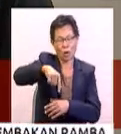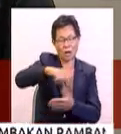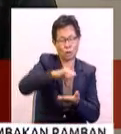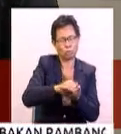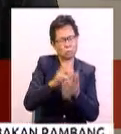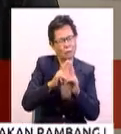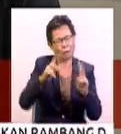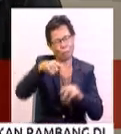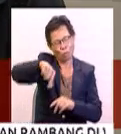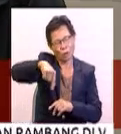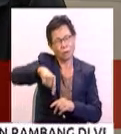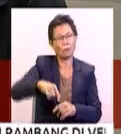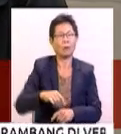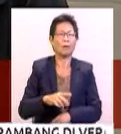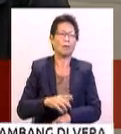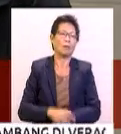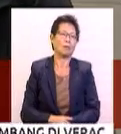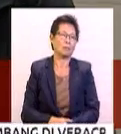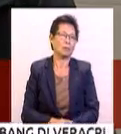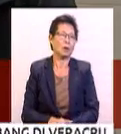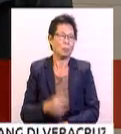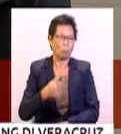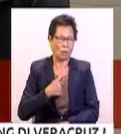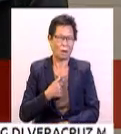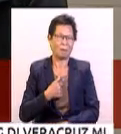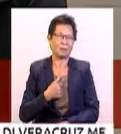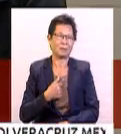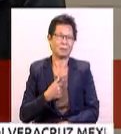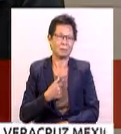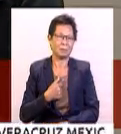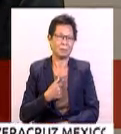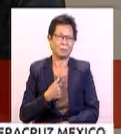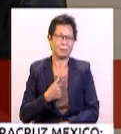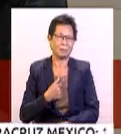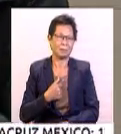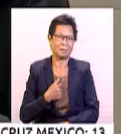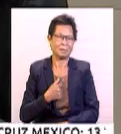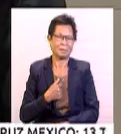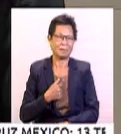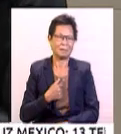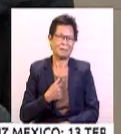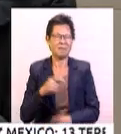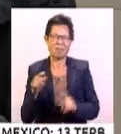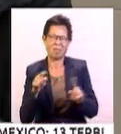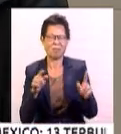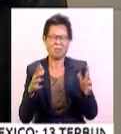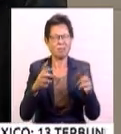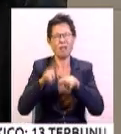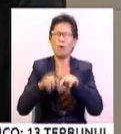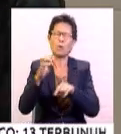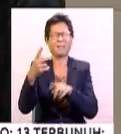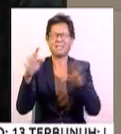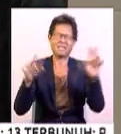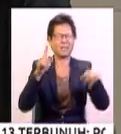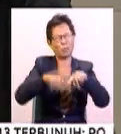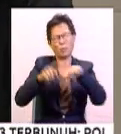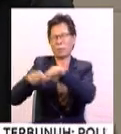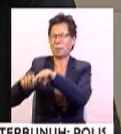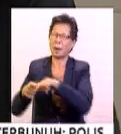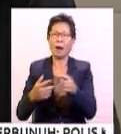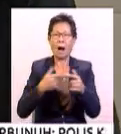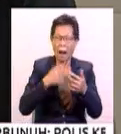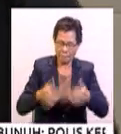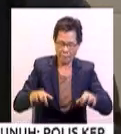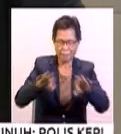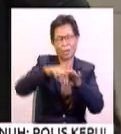sangat-sangat. Amir, orang nak kata bukanlah Amir ni very orang kata macam oh ini rasa macam oh ni tak okey, tak ada tak ada. Amir just macam Amir